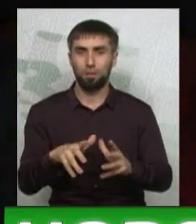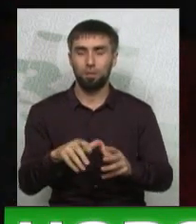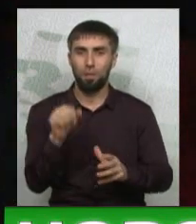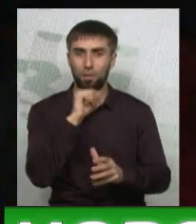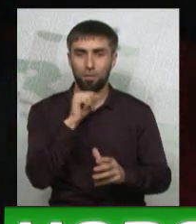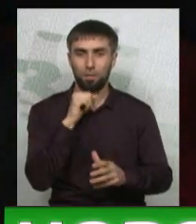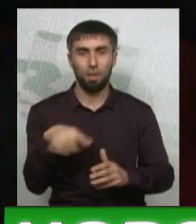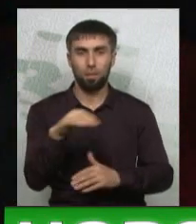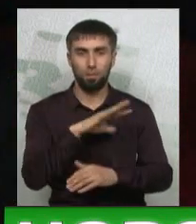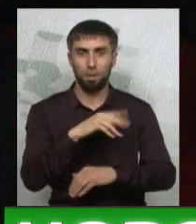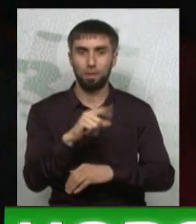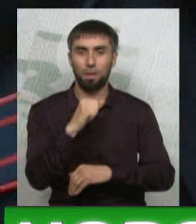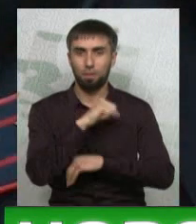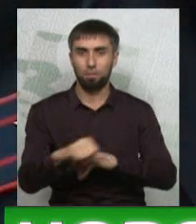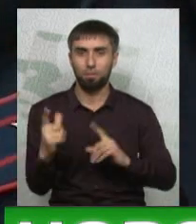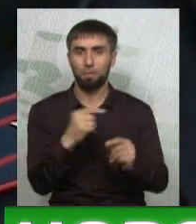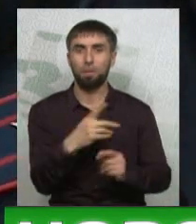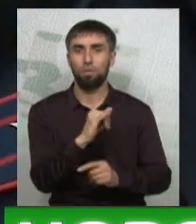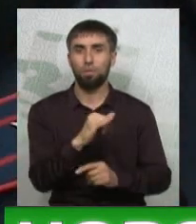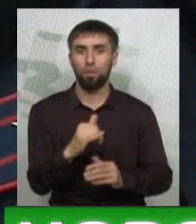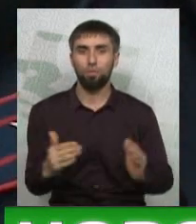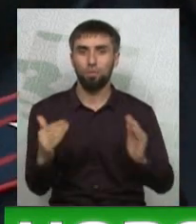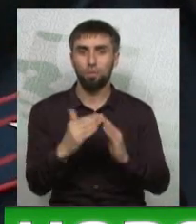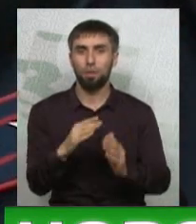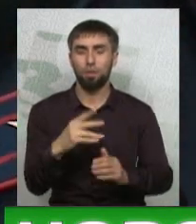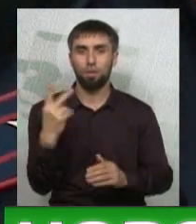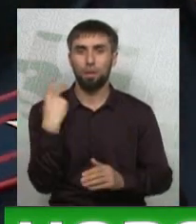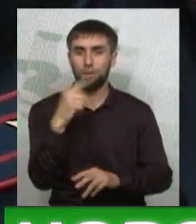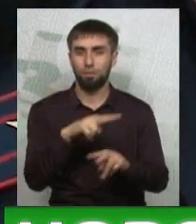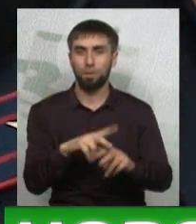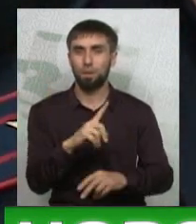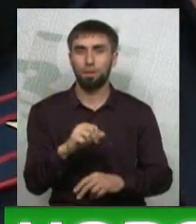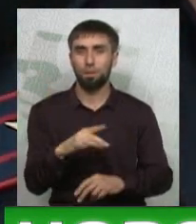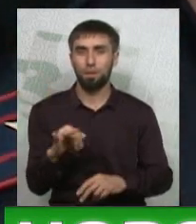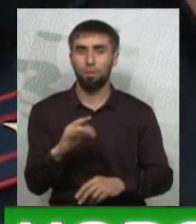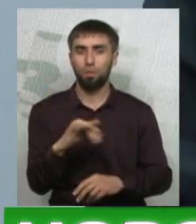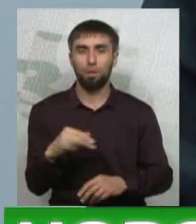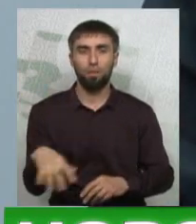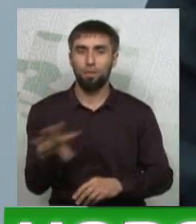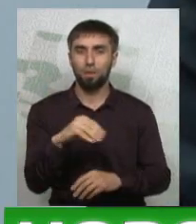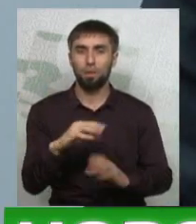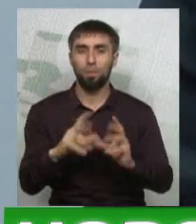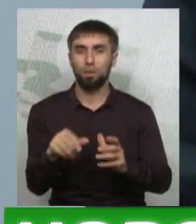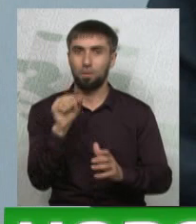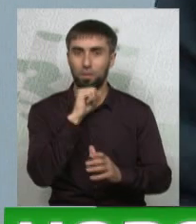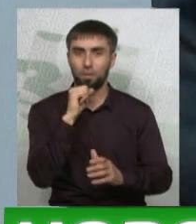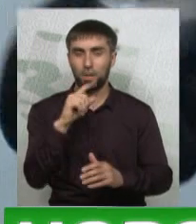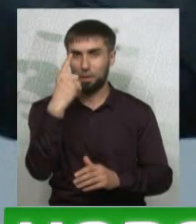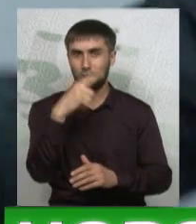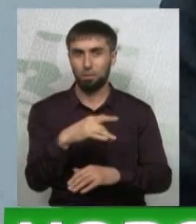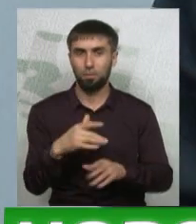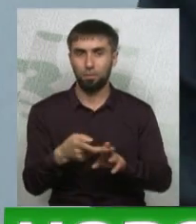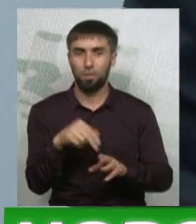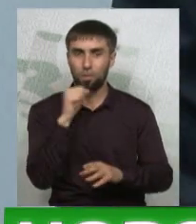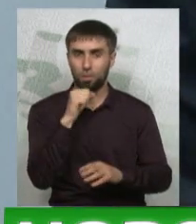за границей. Говорят, какие у них замки в Англии, там, например. Они весь мир обворовали. Всю Индию,